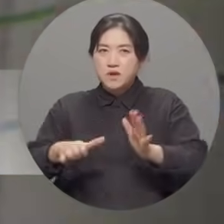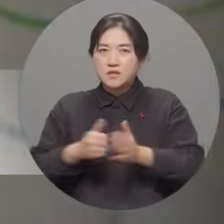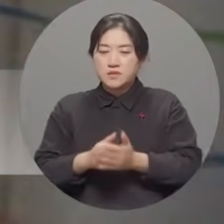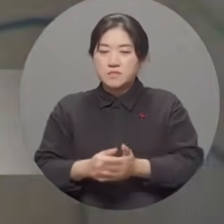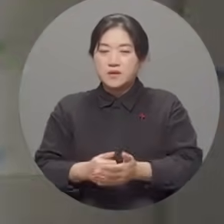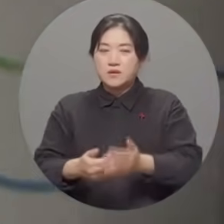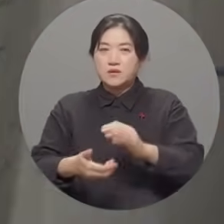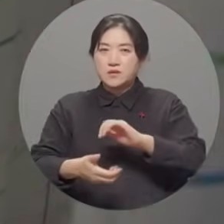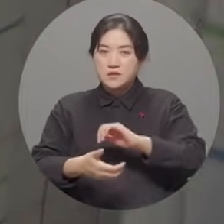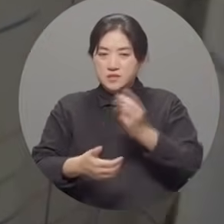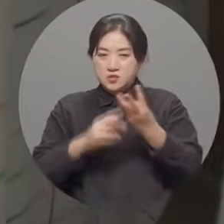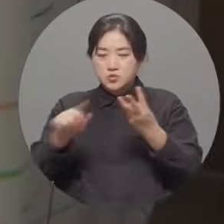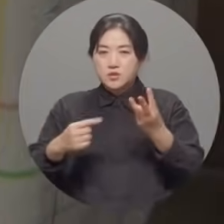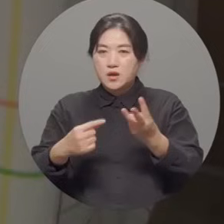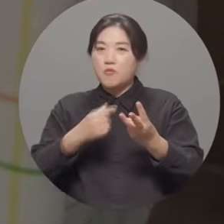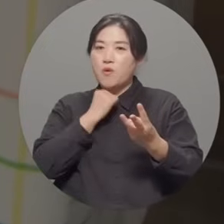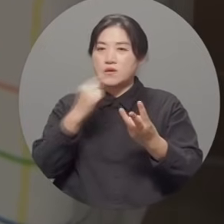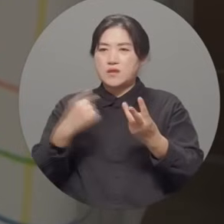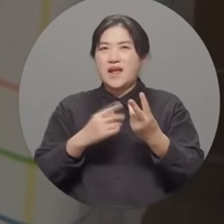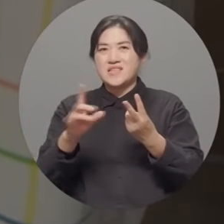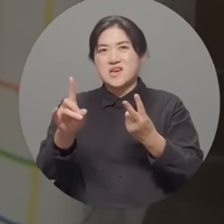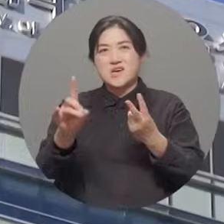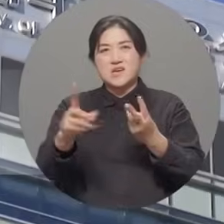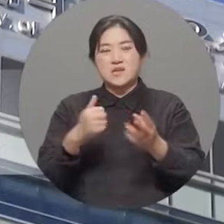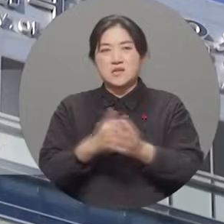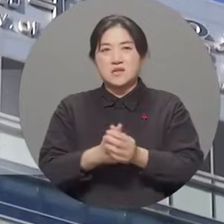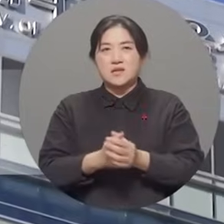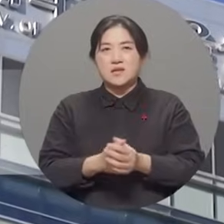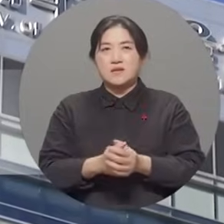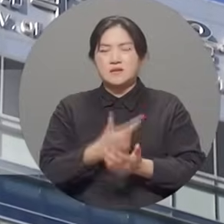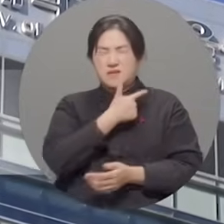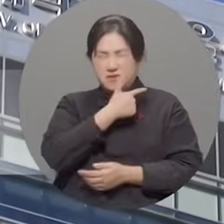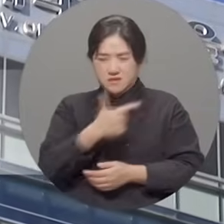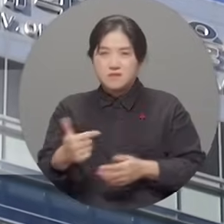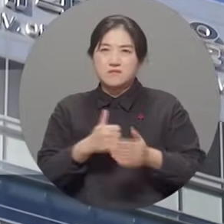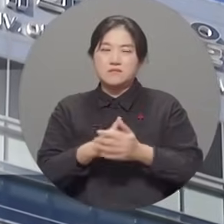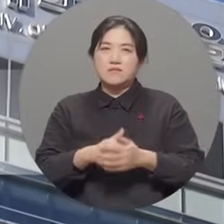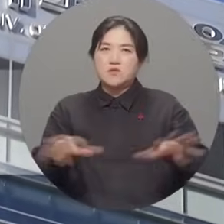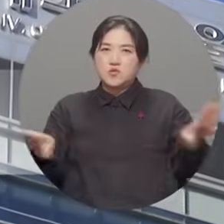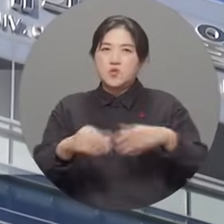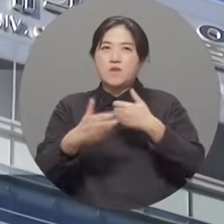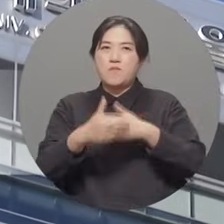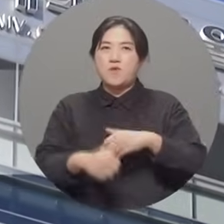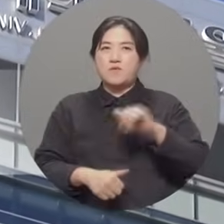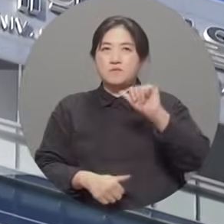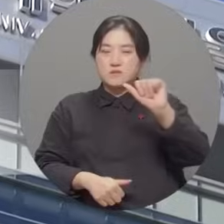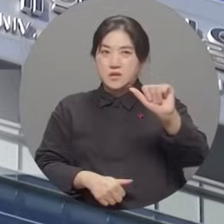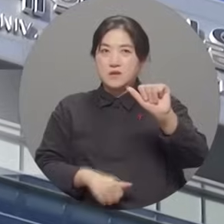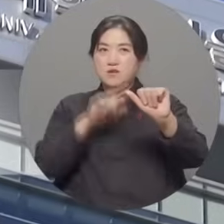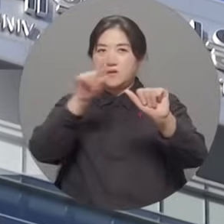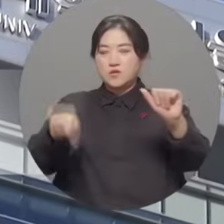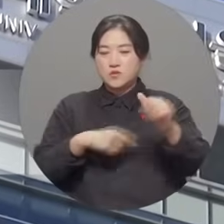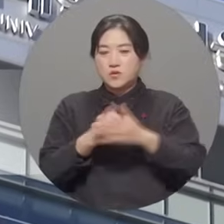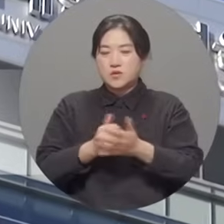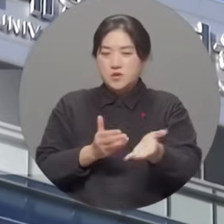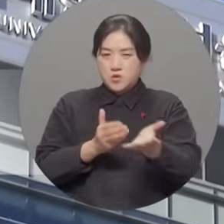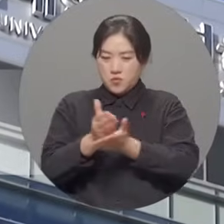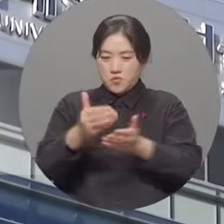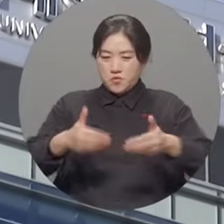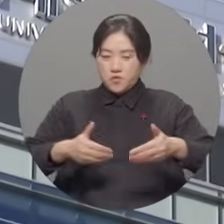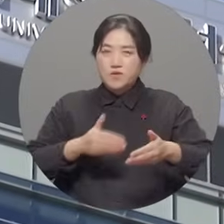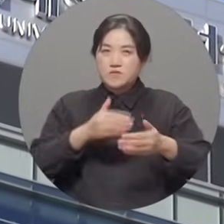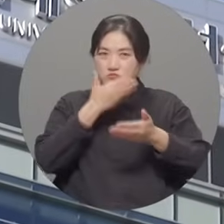지원자는 1명뿐이었습니다. 이른바 빅5로 불리는 상급 종합병원들에서도 전공의들의 필수 의료 기피